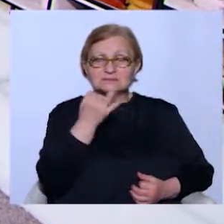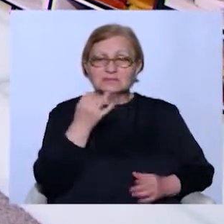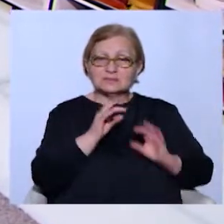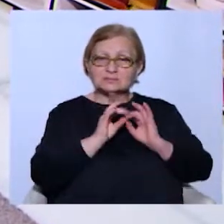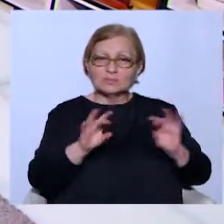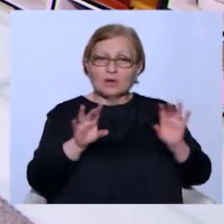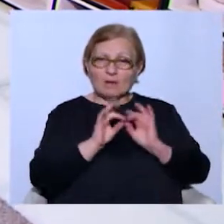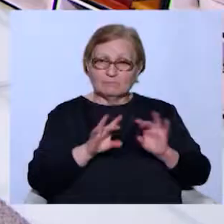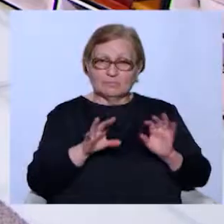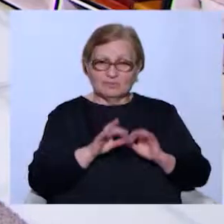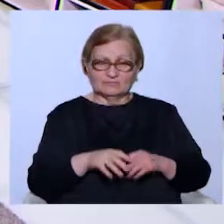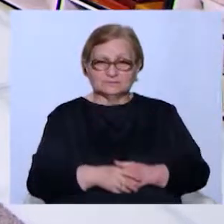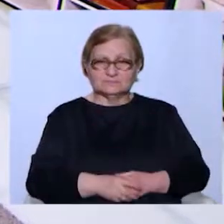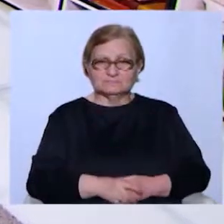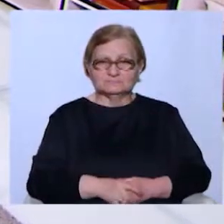ამბავზე.